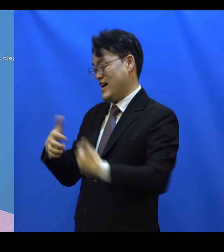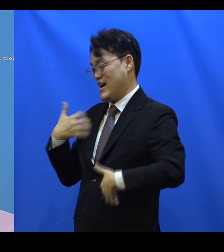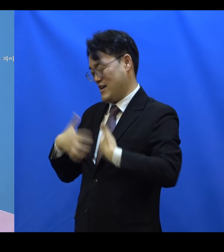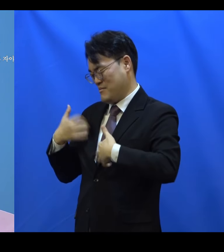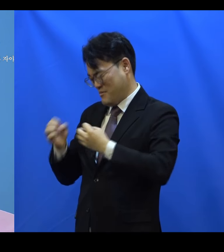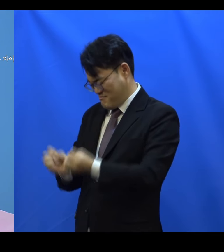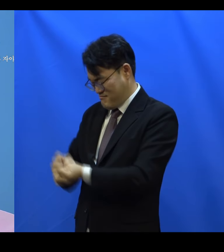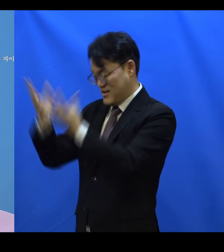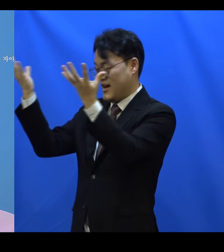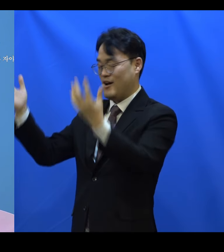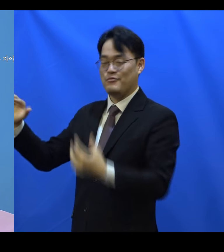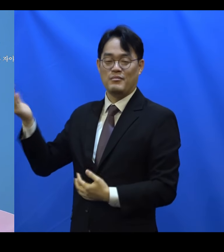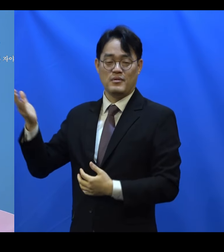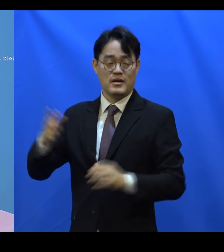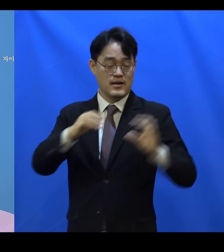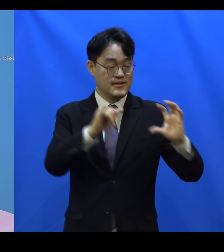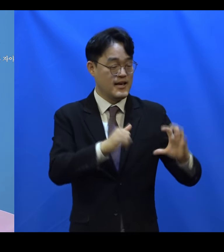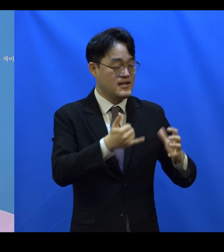금방 지루해져요.